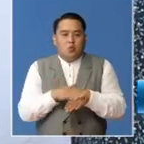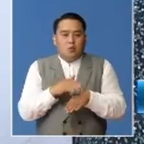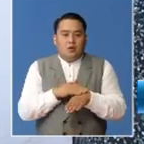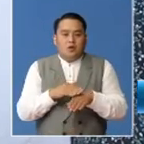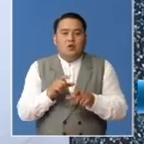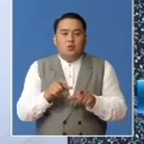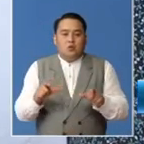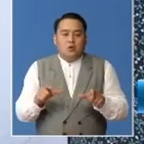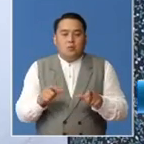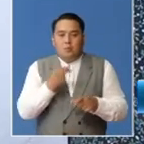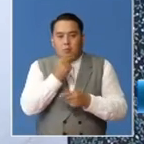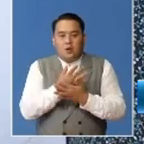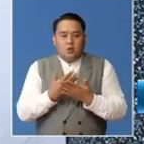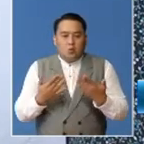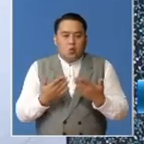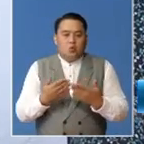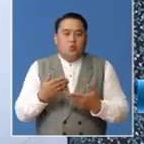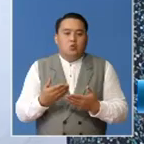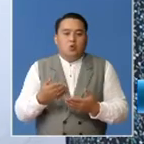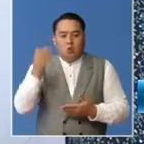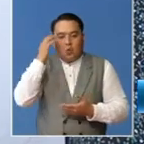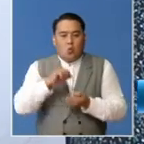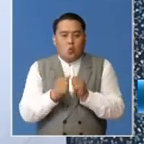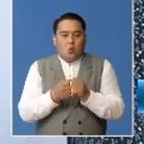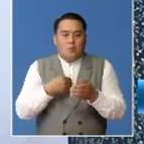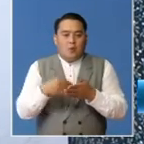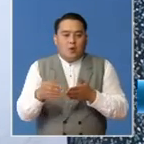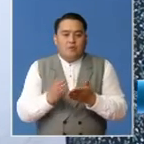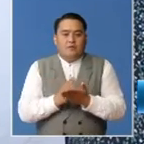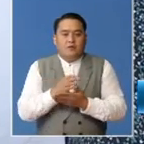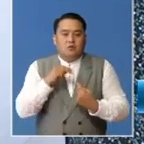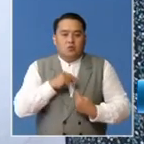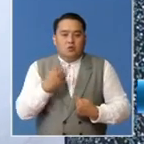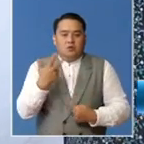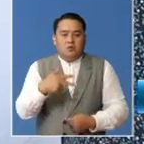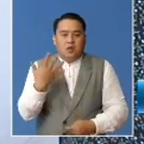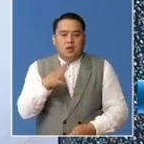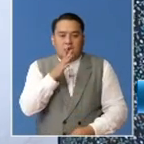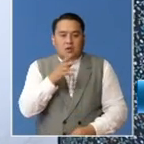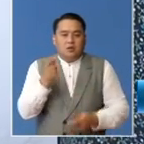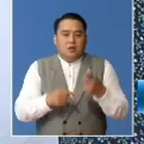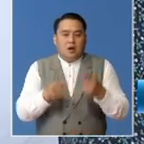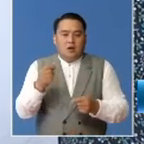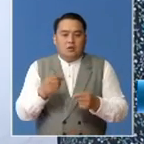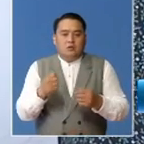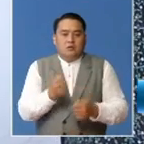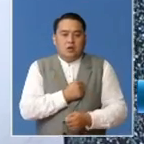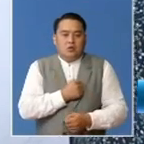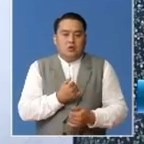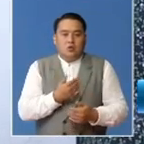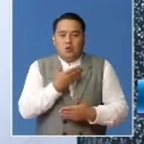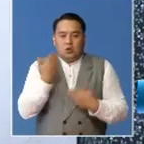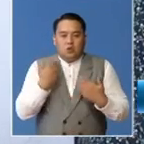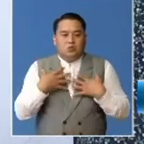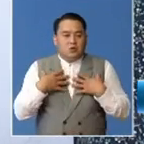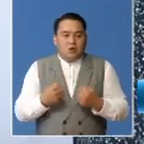людей, помогают и продуктами. Кто-то уголь покупает. Сама я ветеран труда, 35 лет работала дояркой. К сожалению, сейчас нет